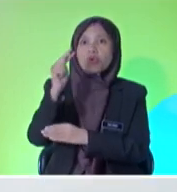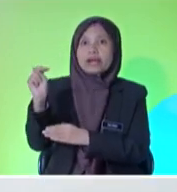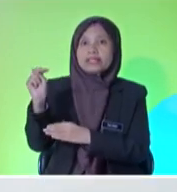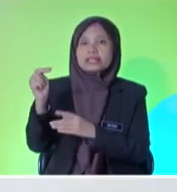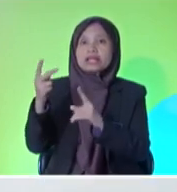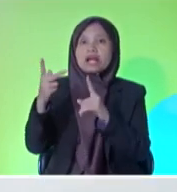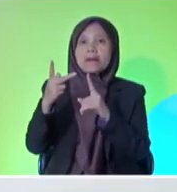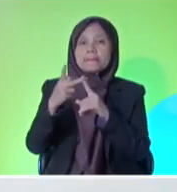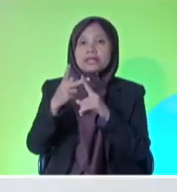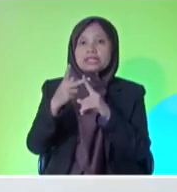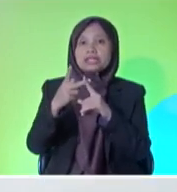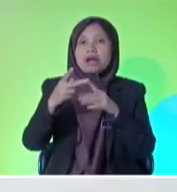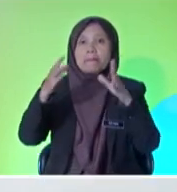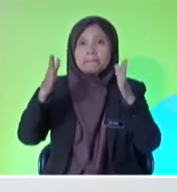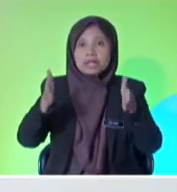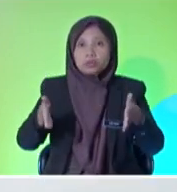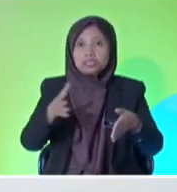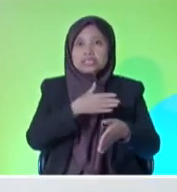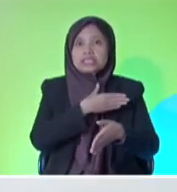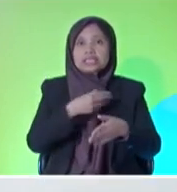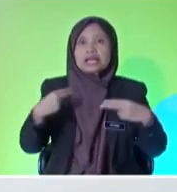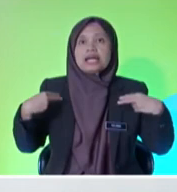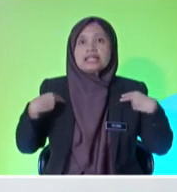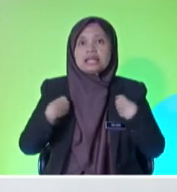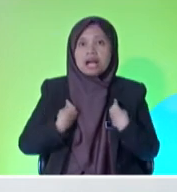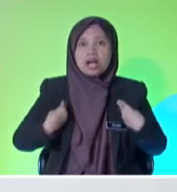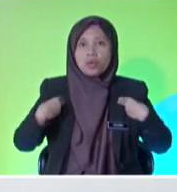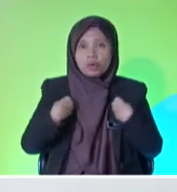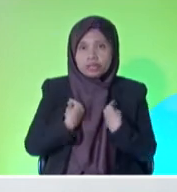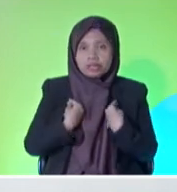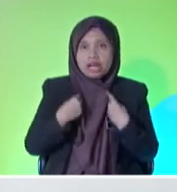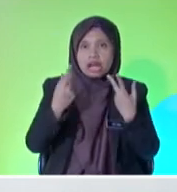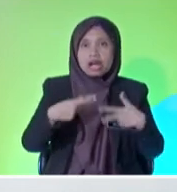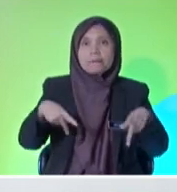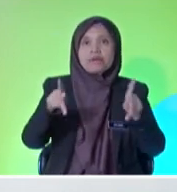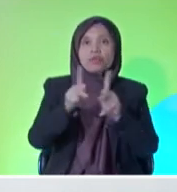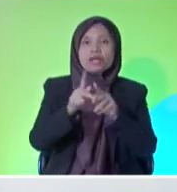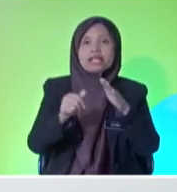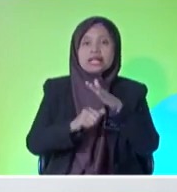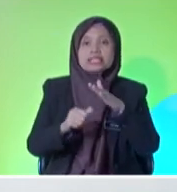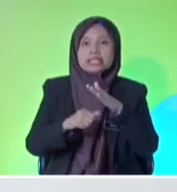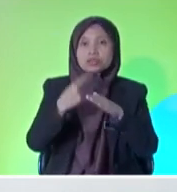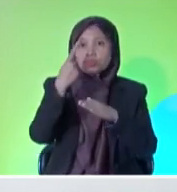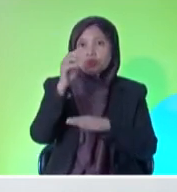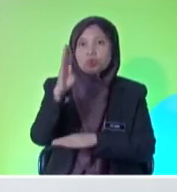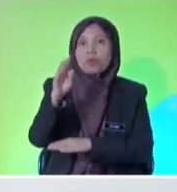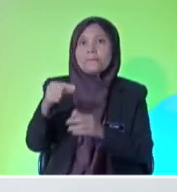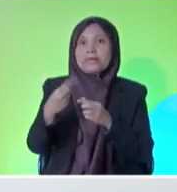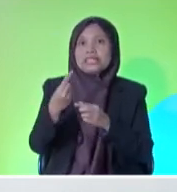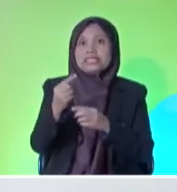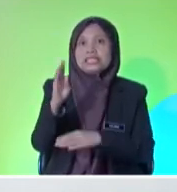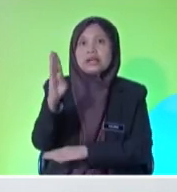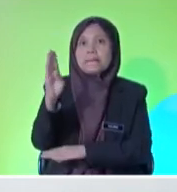hewan dan manusia menyatakan keperluan asas untuk biji benih bercambah lepasin mereka perubahan pembesaran tumbuhan